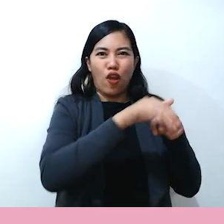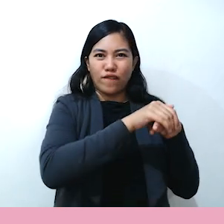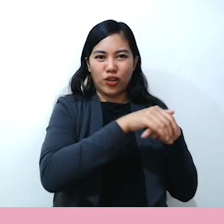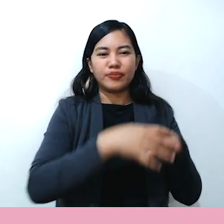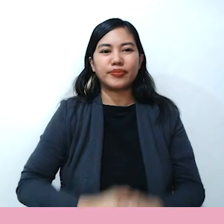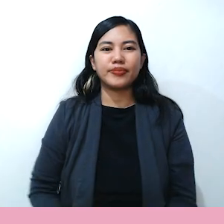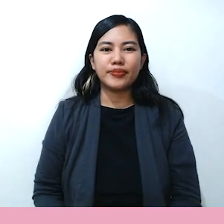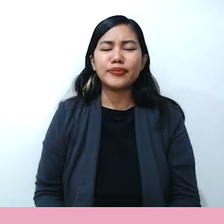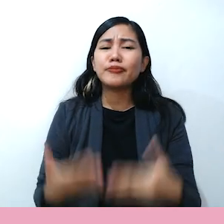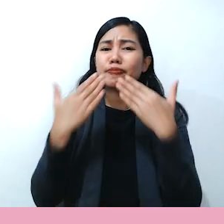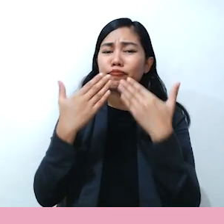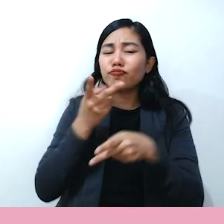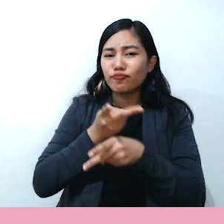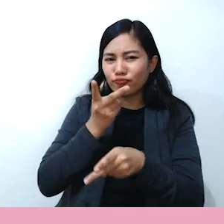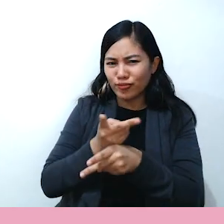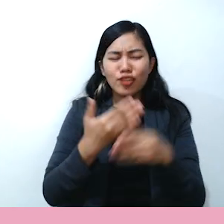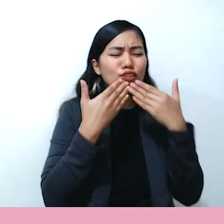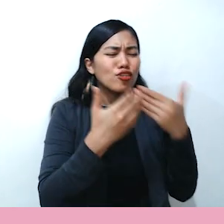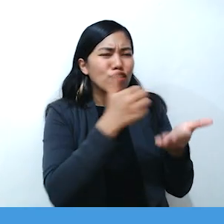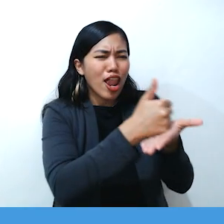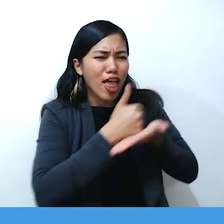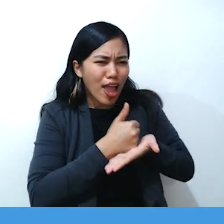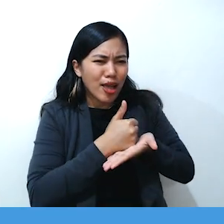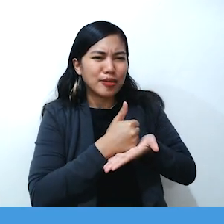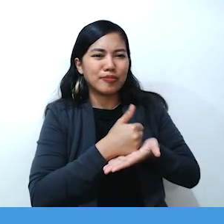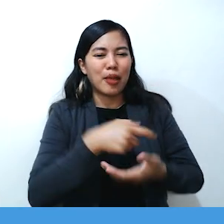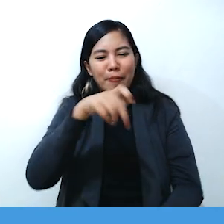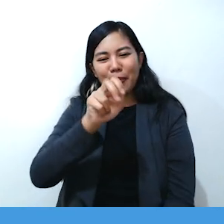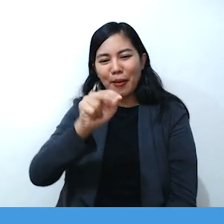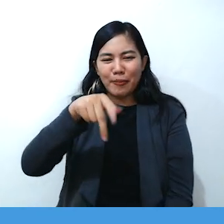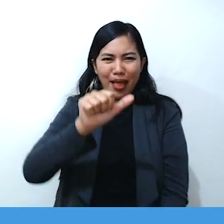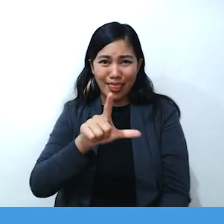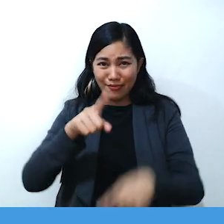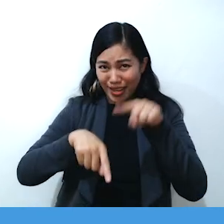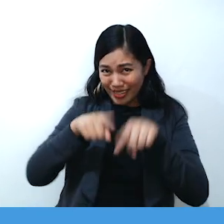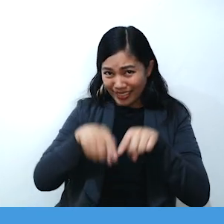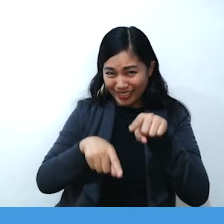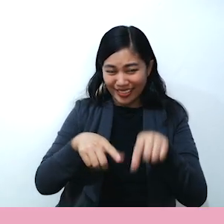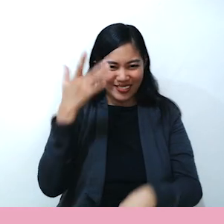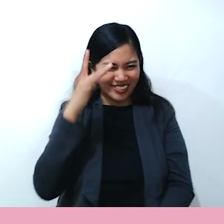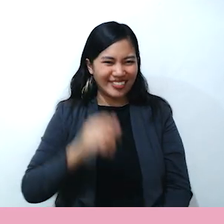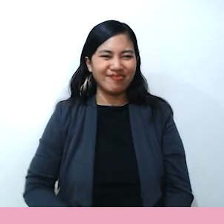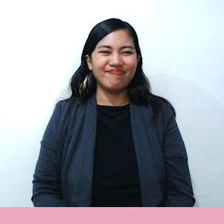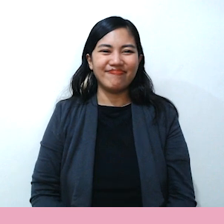Betty. Salamat sa tulong mo, Penny. Isa kang tunay na kaibigan. Pen pal!